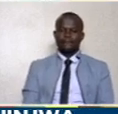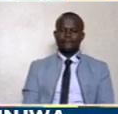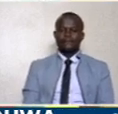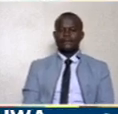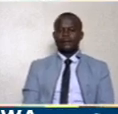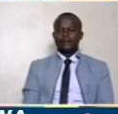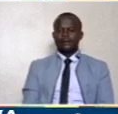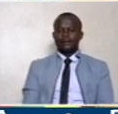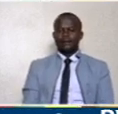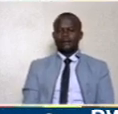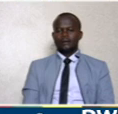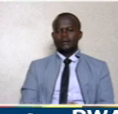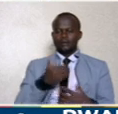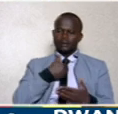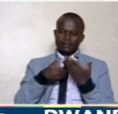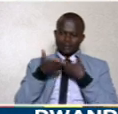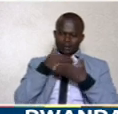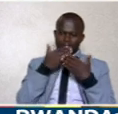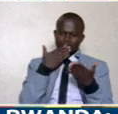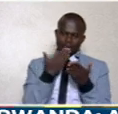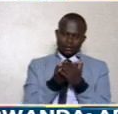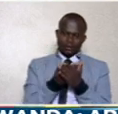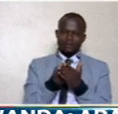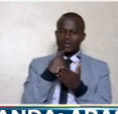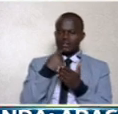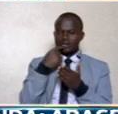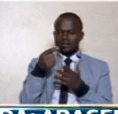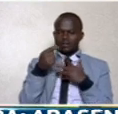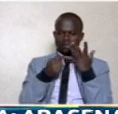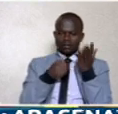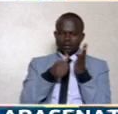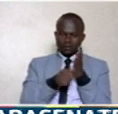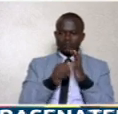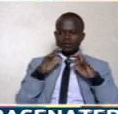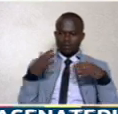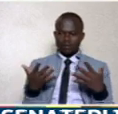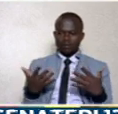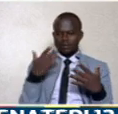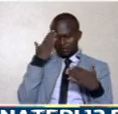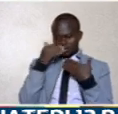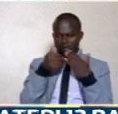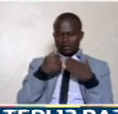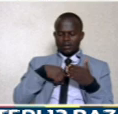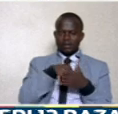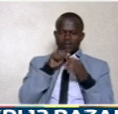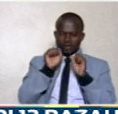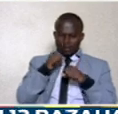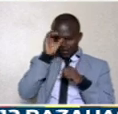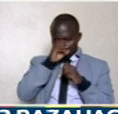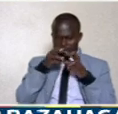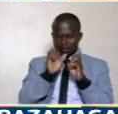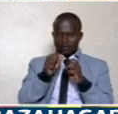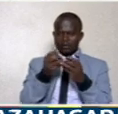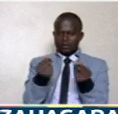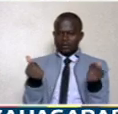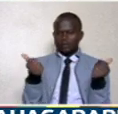gusasa inzobe twabikoze, twavuze ikibazo uko giteye kugira ngo tugishakire umuti. Mwabonye ko